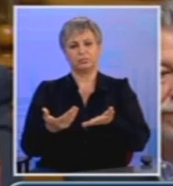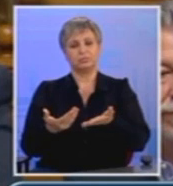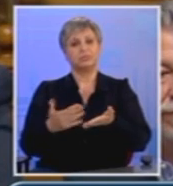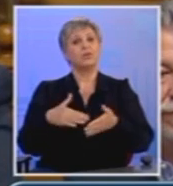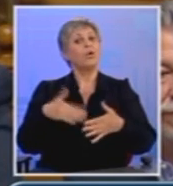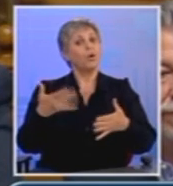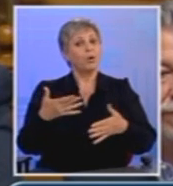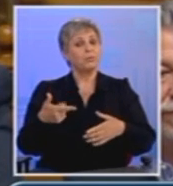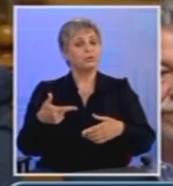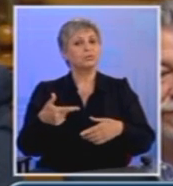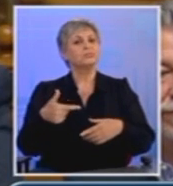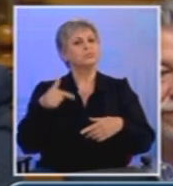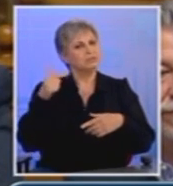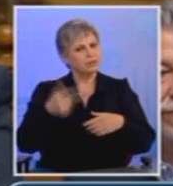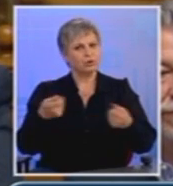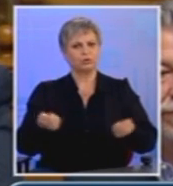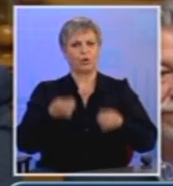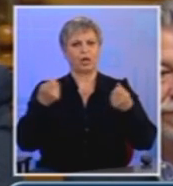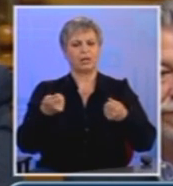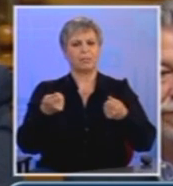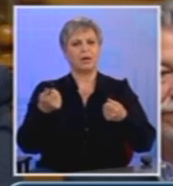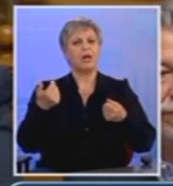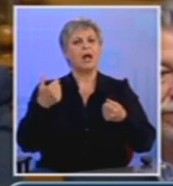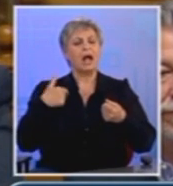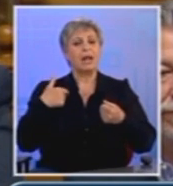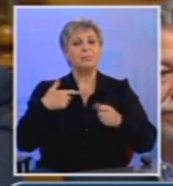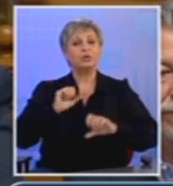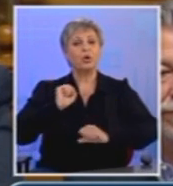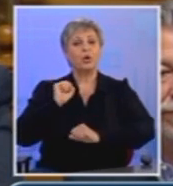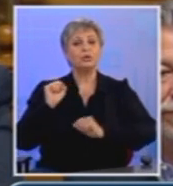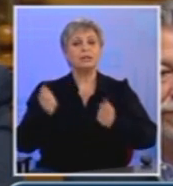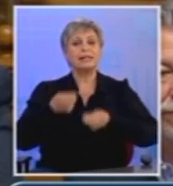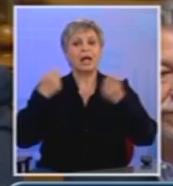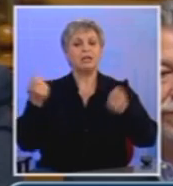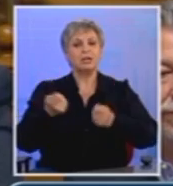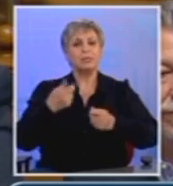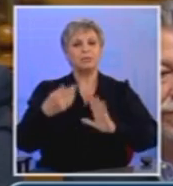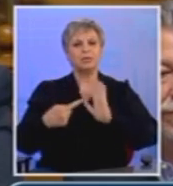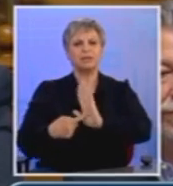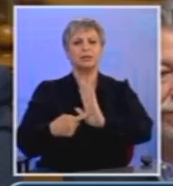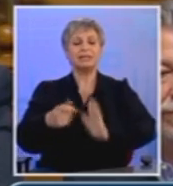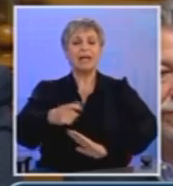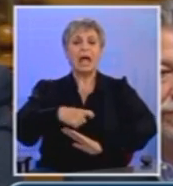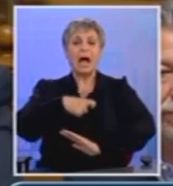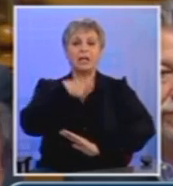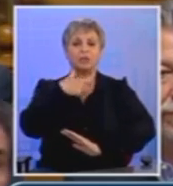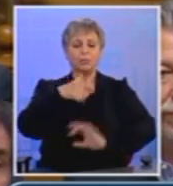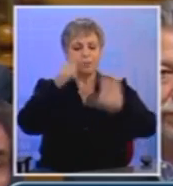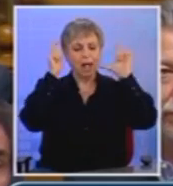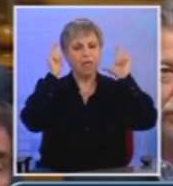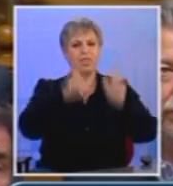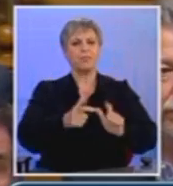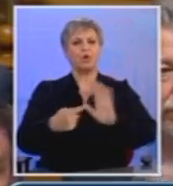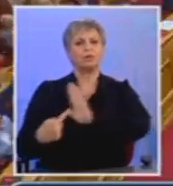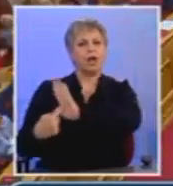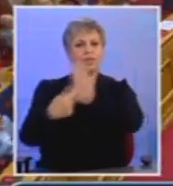έχουμε αφήσει παρακαταθήκη αξιοπρέπειας και δημοκρατίας στην ευρώπη και σε όλο τον κόσμο και